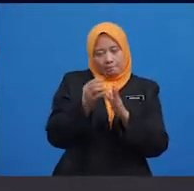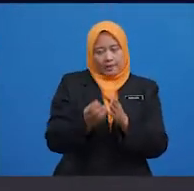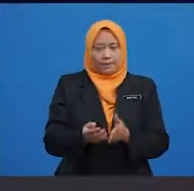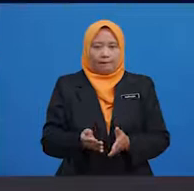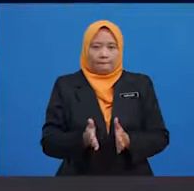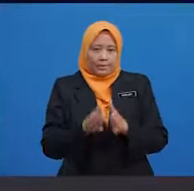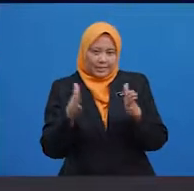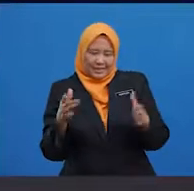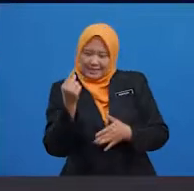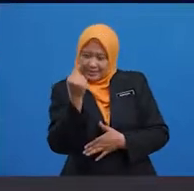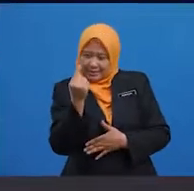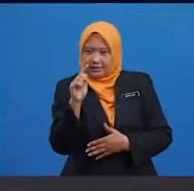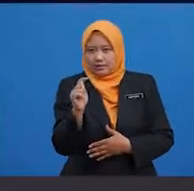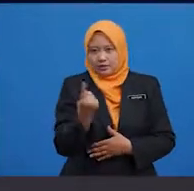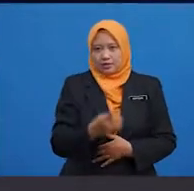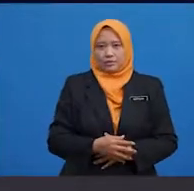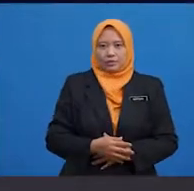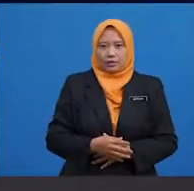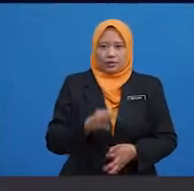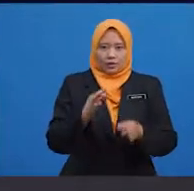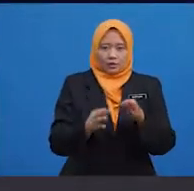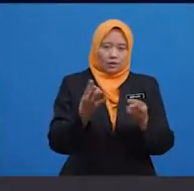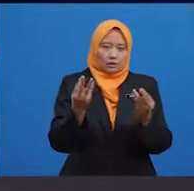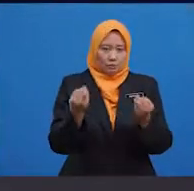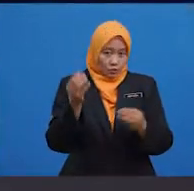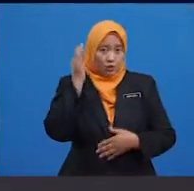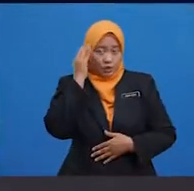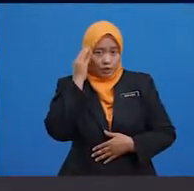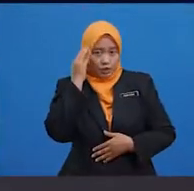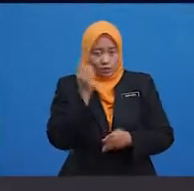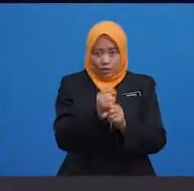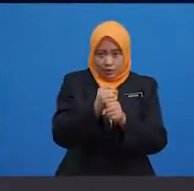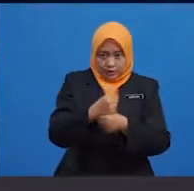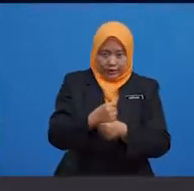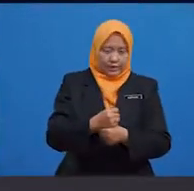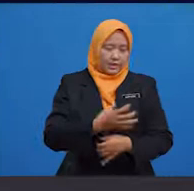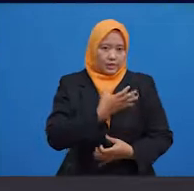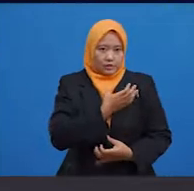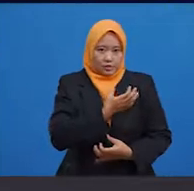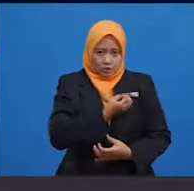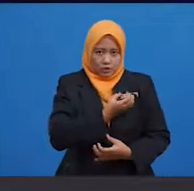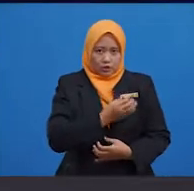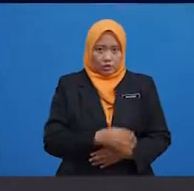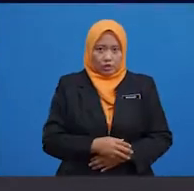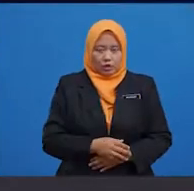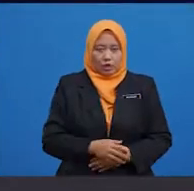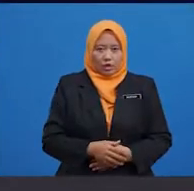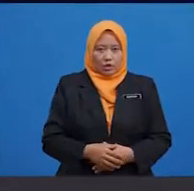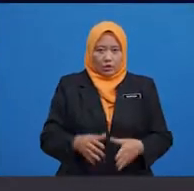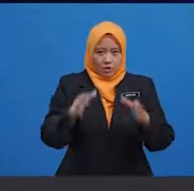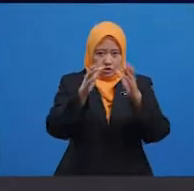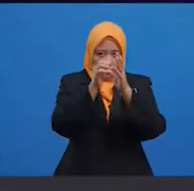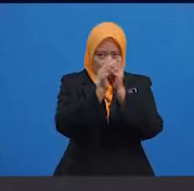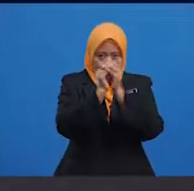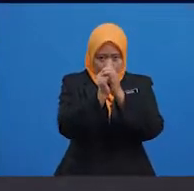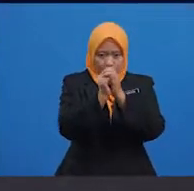ingin mengetahui ukuran jantung anda, cubalah untuk mengepalkan tangan dan anda akan